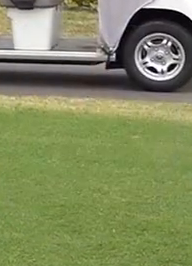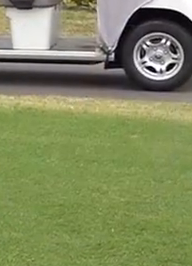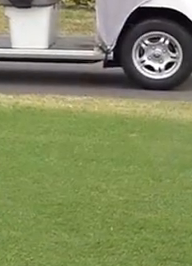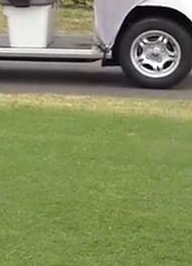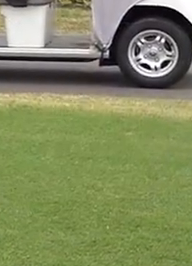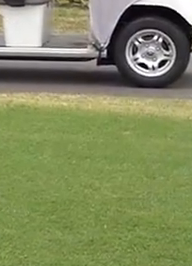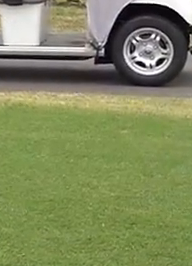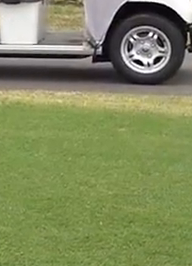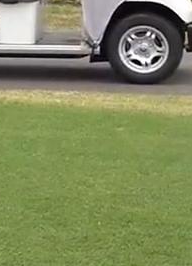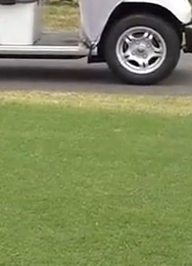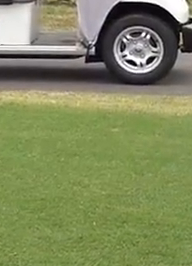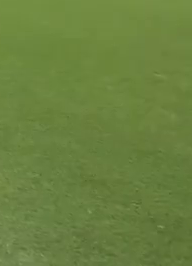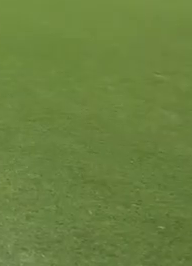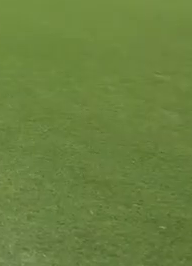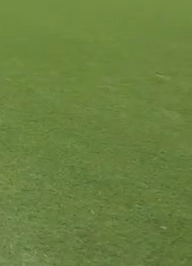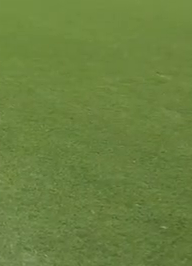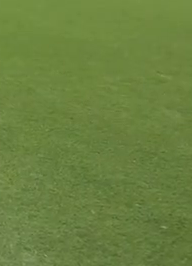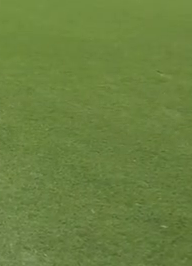이상하게 잘 치는데?